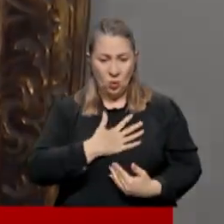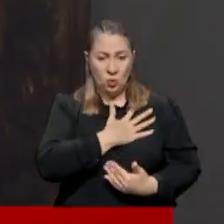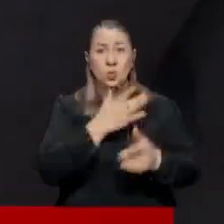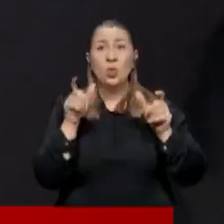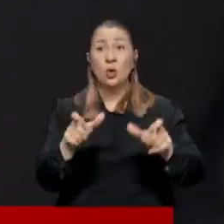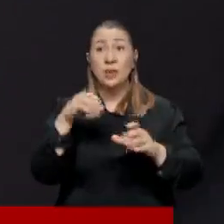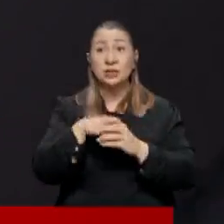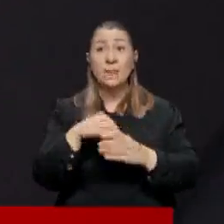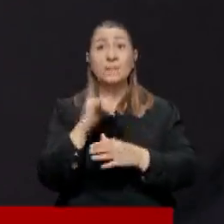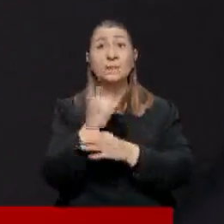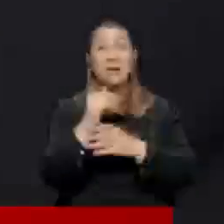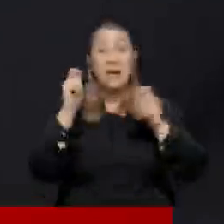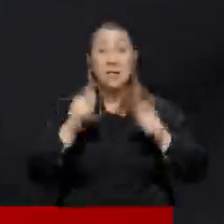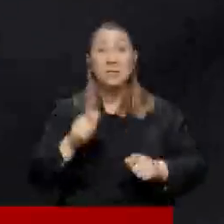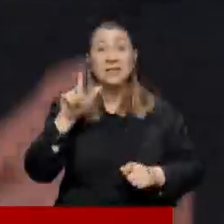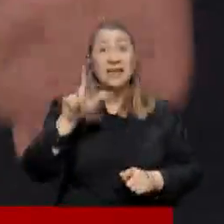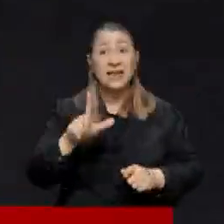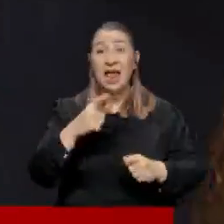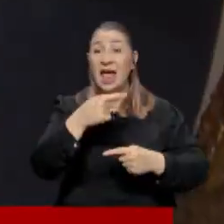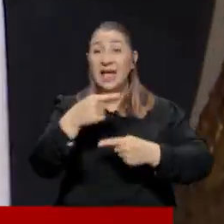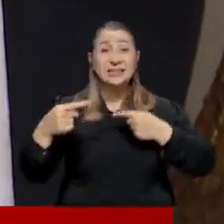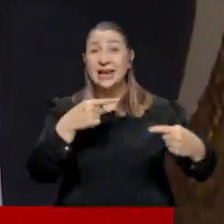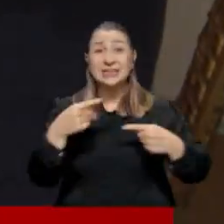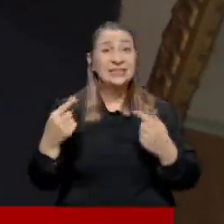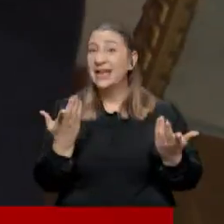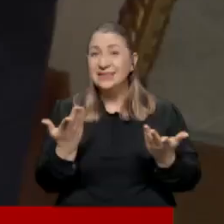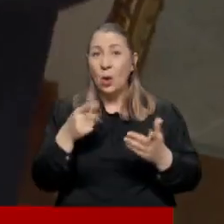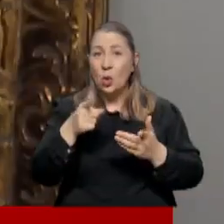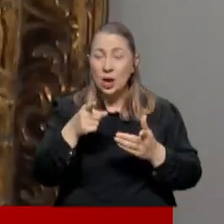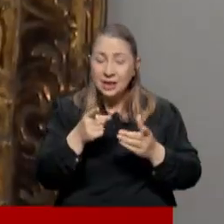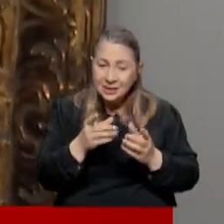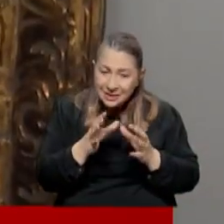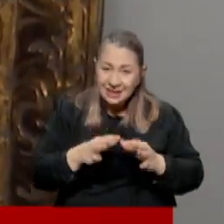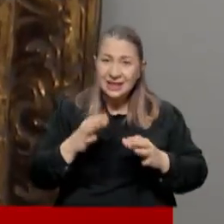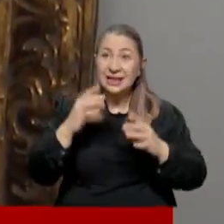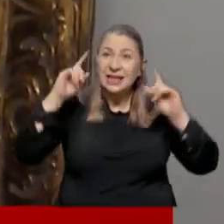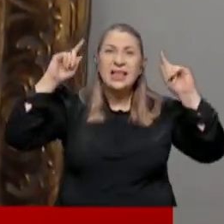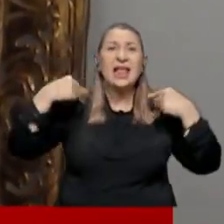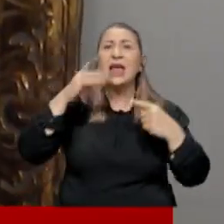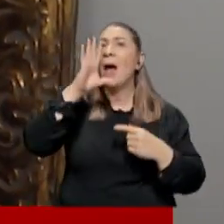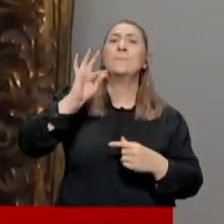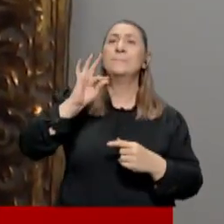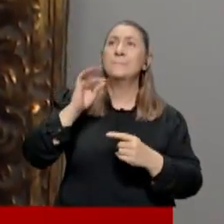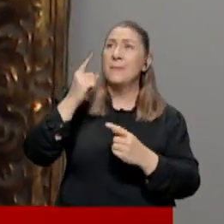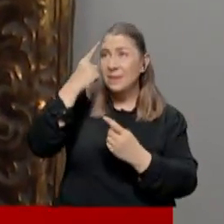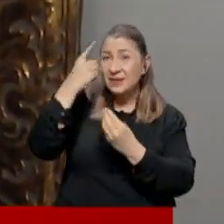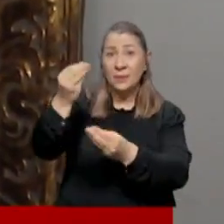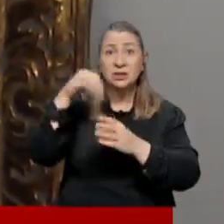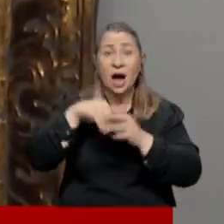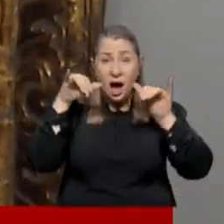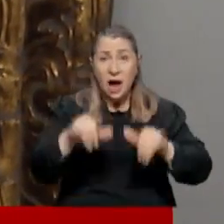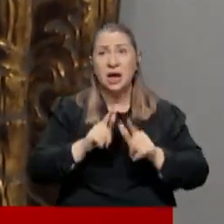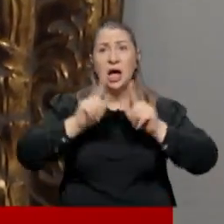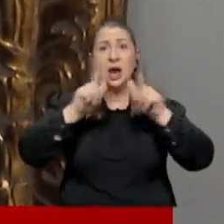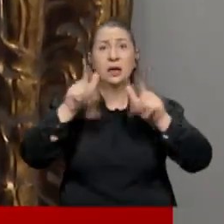korumak için mesleğimizde yapılması gereken eksikler neyse onları yetkililere duyurmak için yine aynı